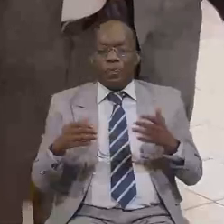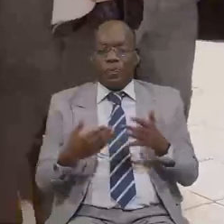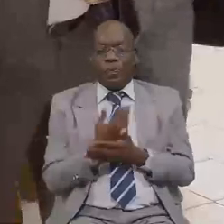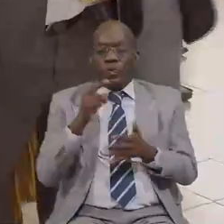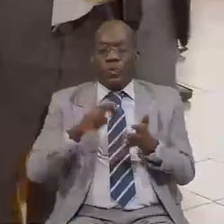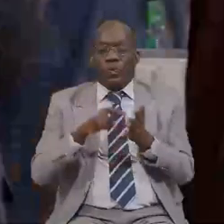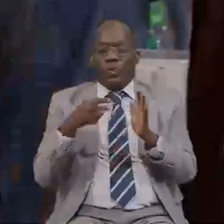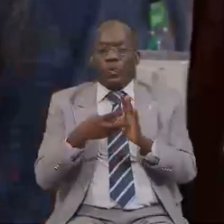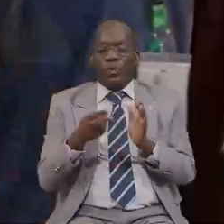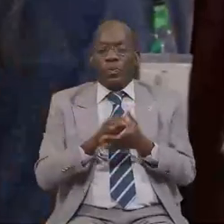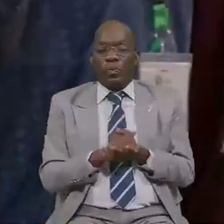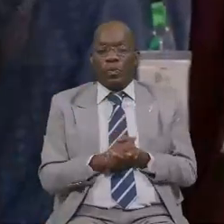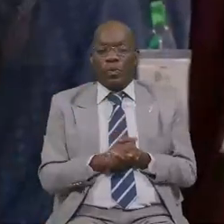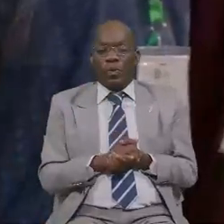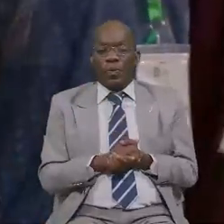Un nouveau but.